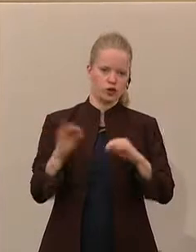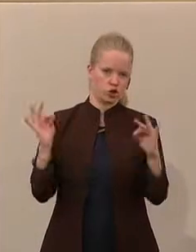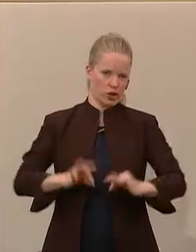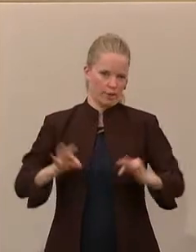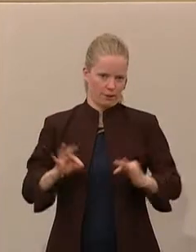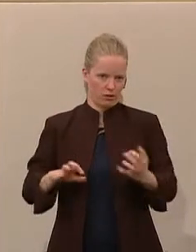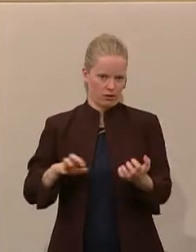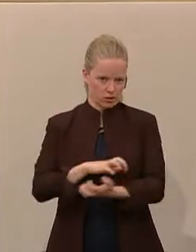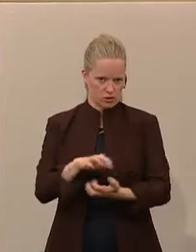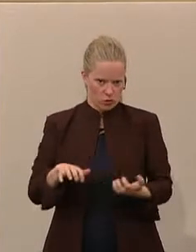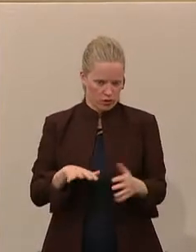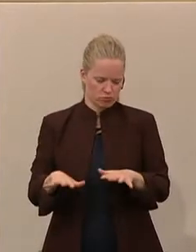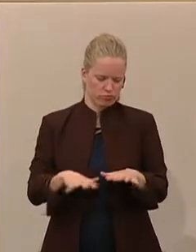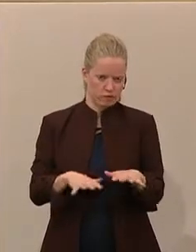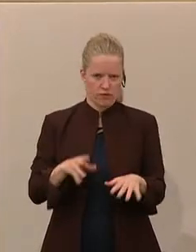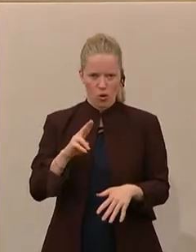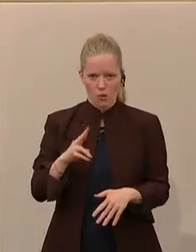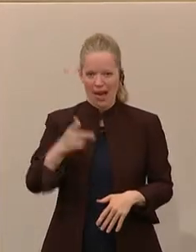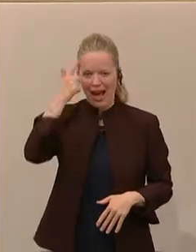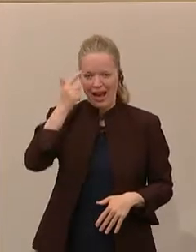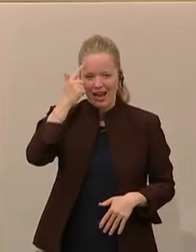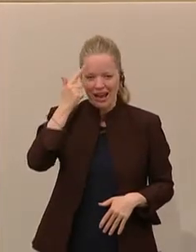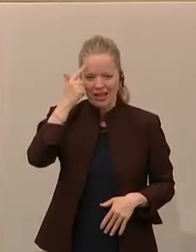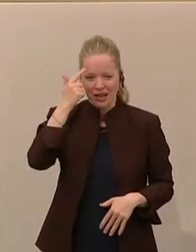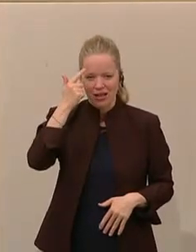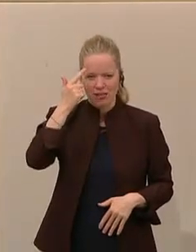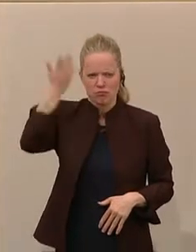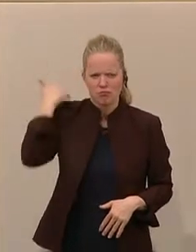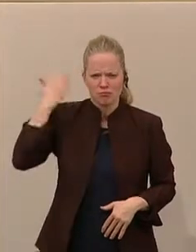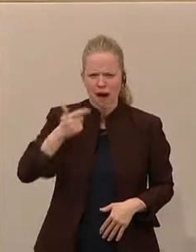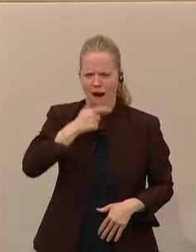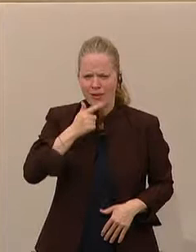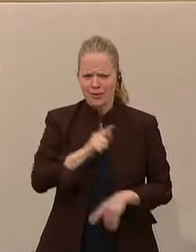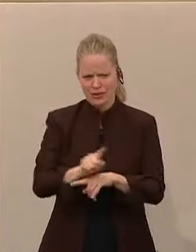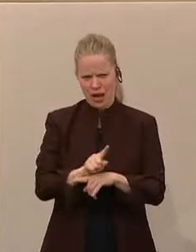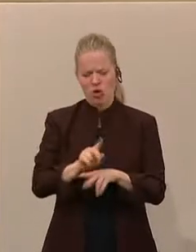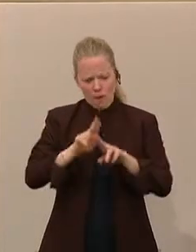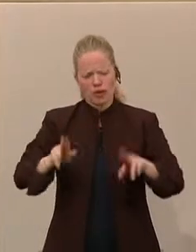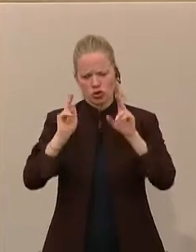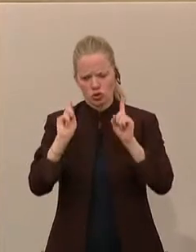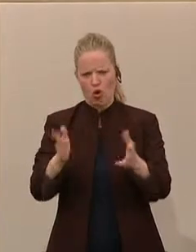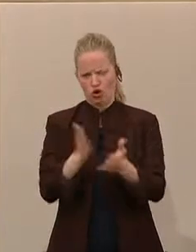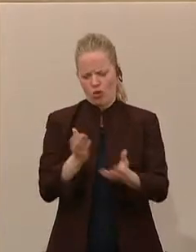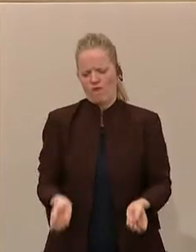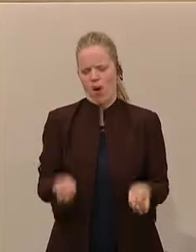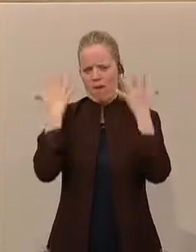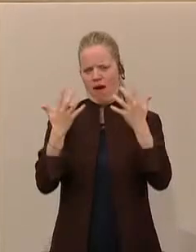würde es an jene Zeit erinnern, wo wir alle schon der Meinung sind, das ist längst Vergangenheit, diese Zeit ist